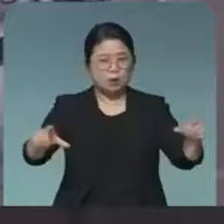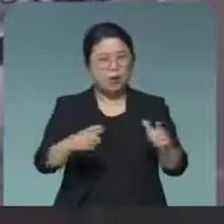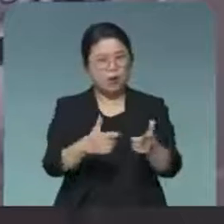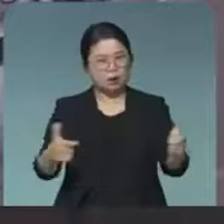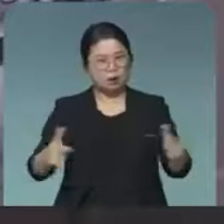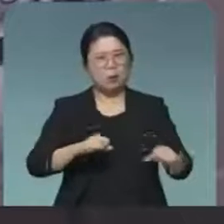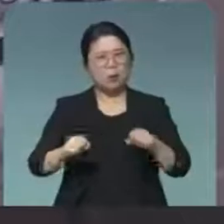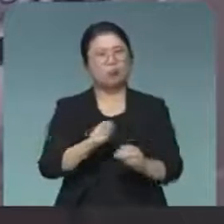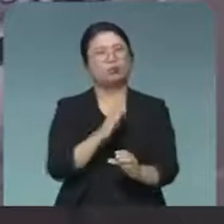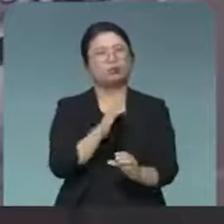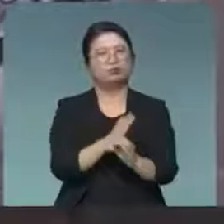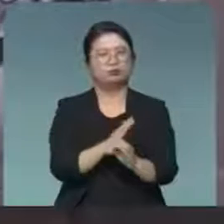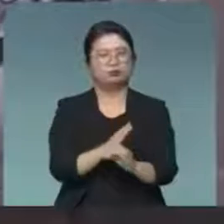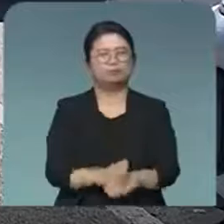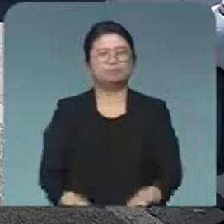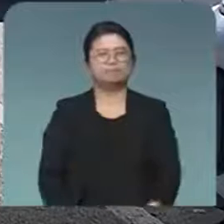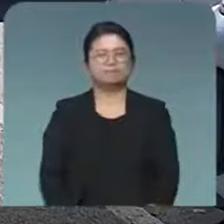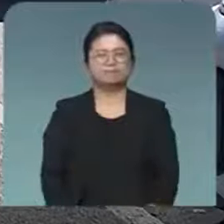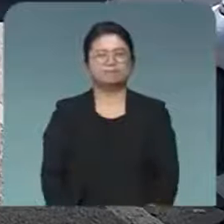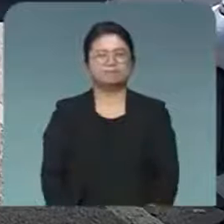기자입니다.